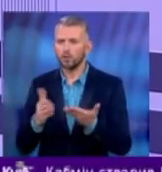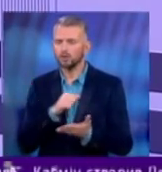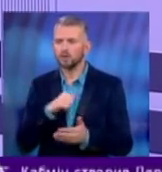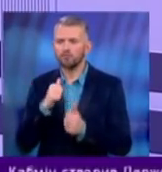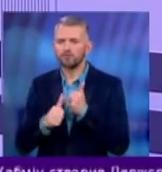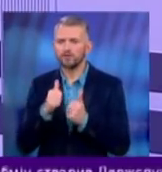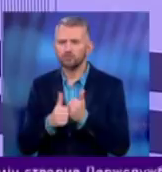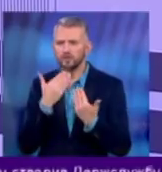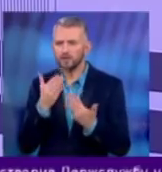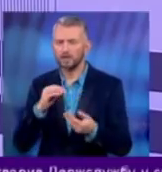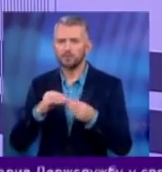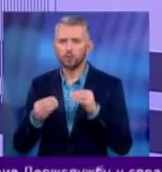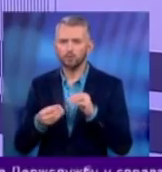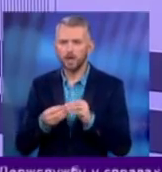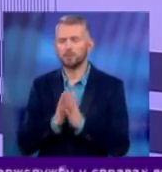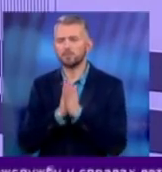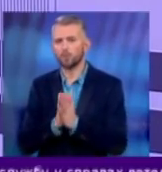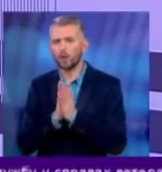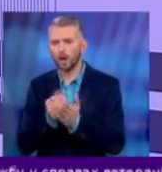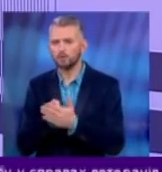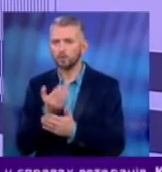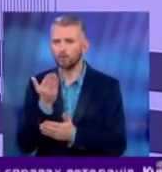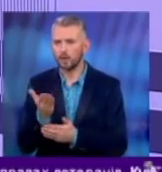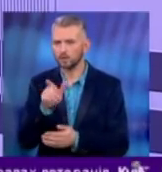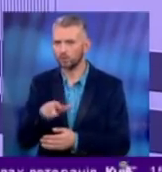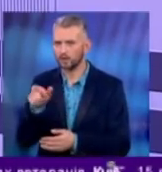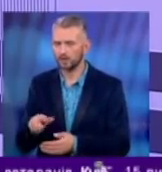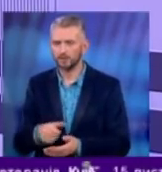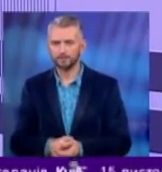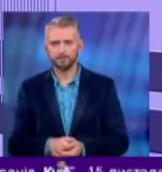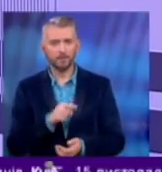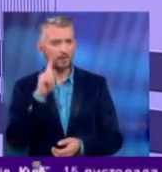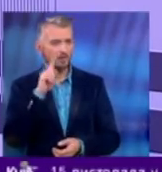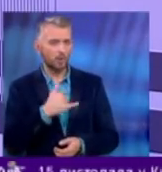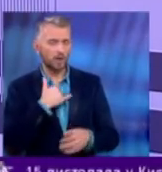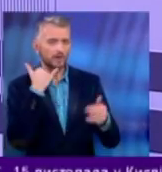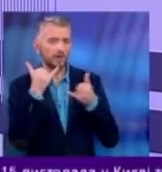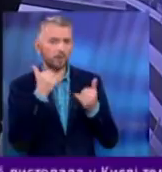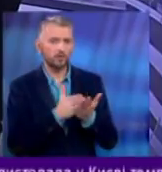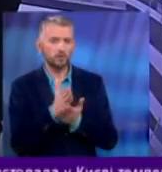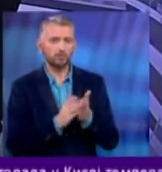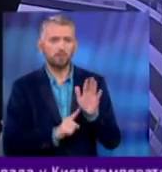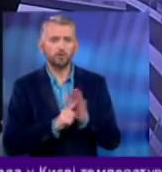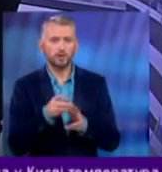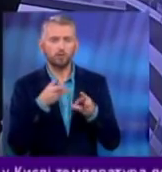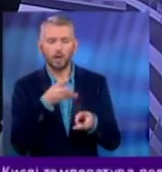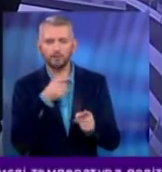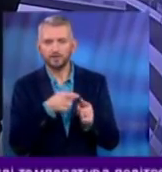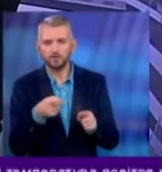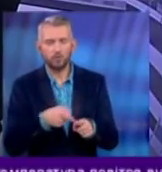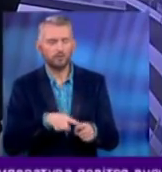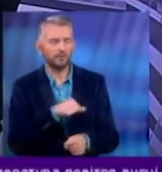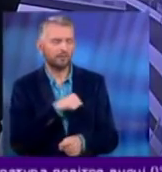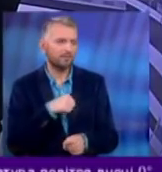найчастіше звертаються проблемами, проханнями до вас громадяни? Ви знаєте, у нас в диспетчерській службі початок опалювального сезону – це